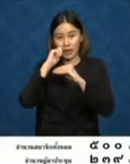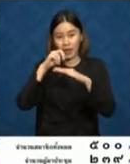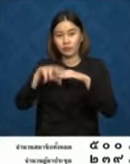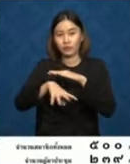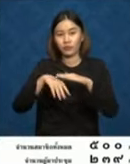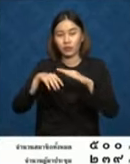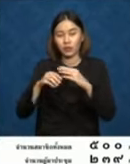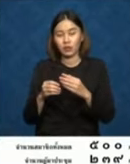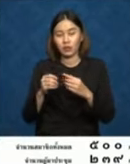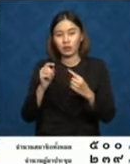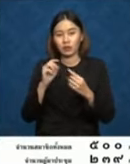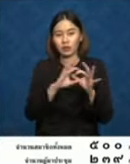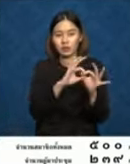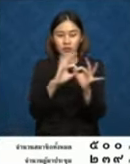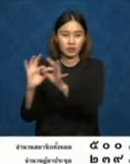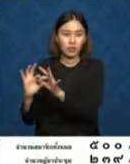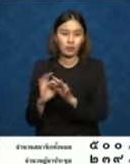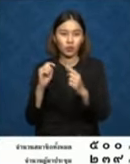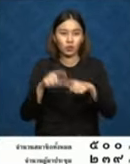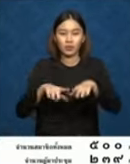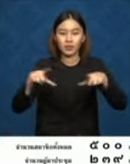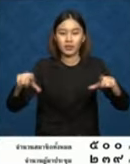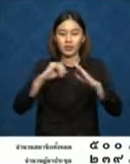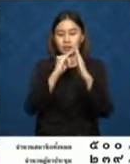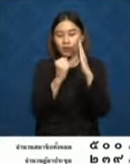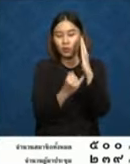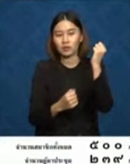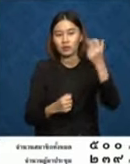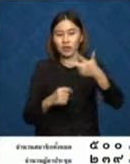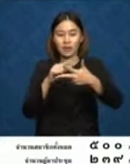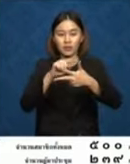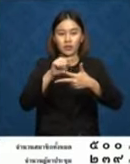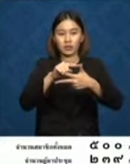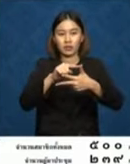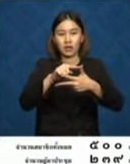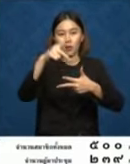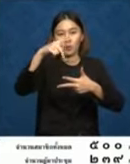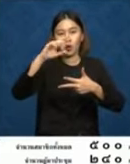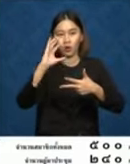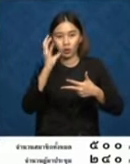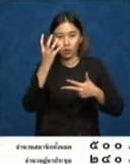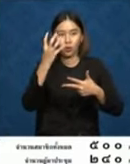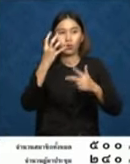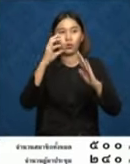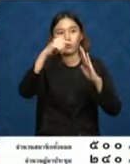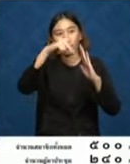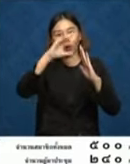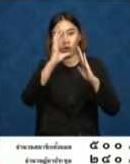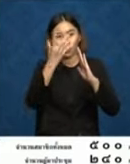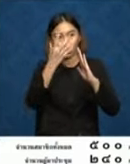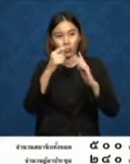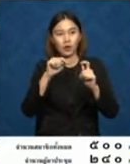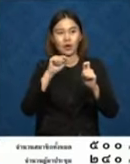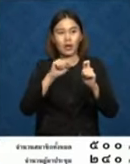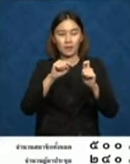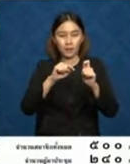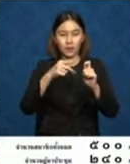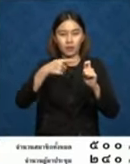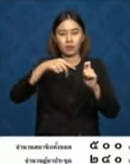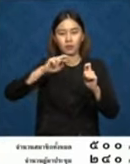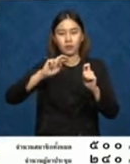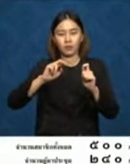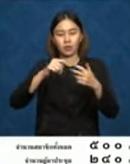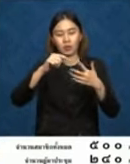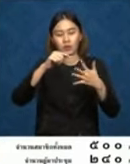ที่จะเชื่อมโยงนะครับในพื้นที่ทั้งหมด3จังหวัดนะครับก็คือจังหวัดพิษณุโลกนะครับคือในส่วนของอำเภอพรหมพิรามนะครับ